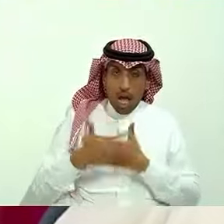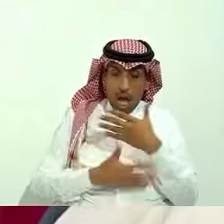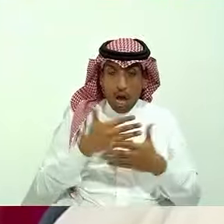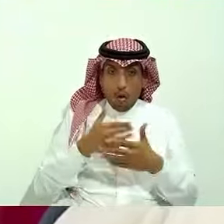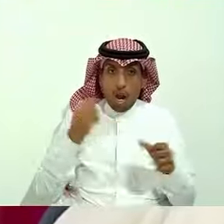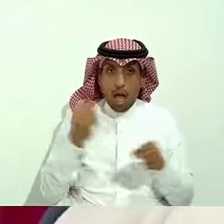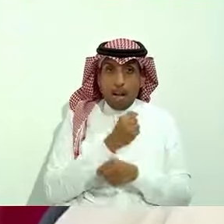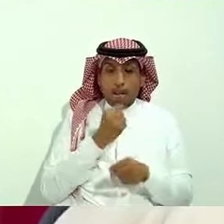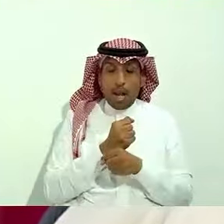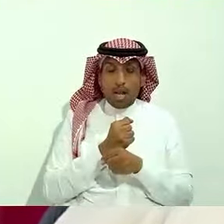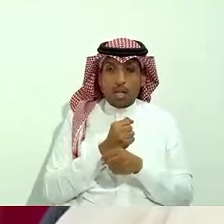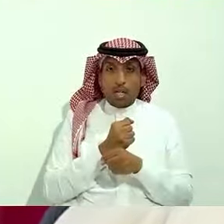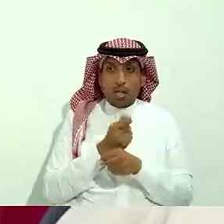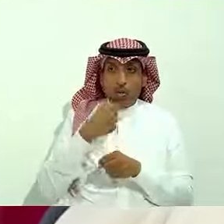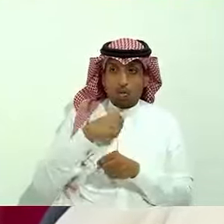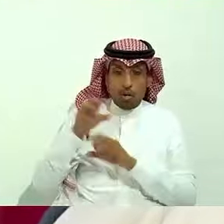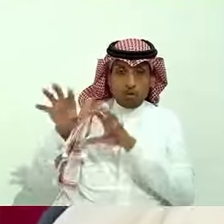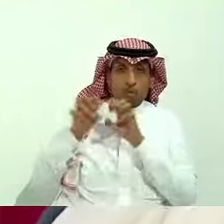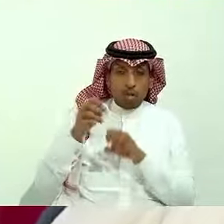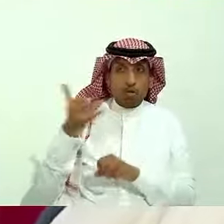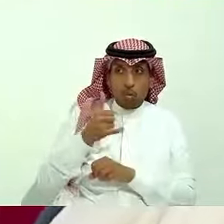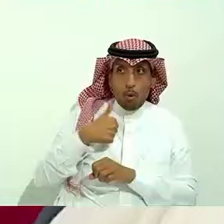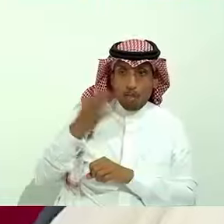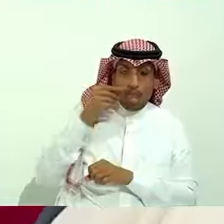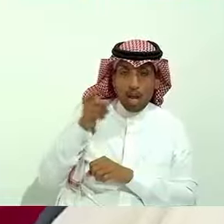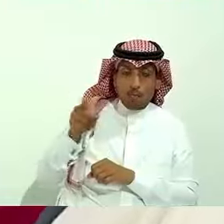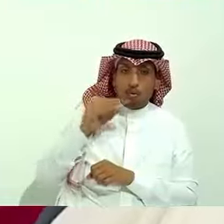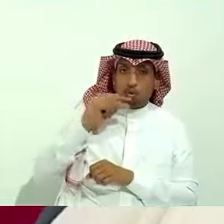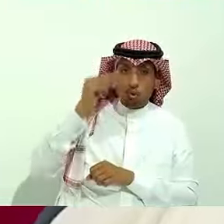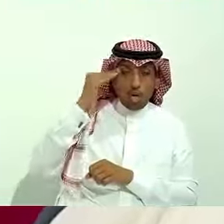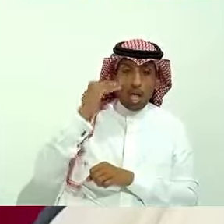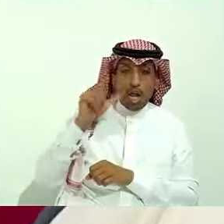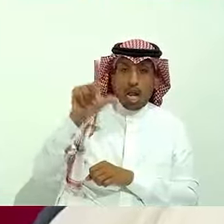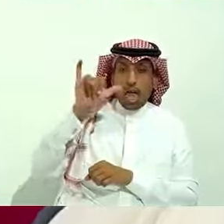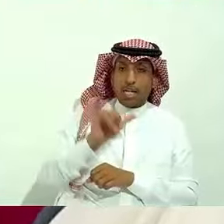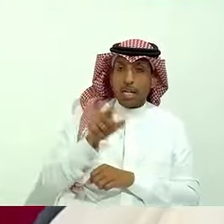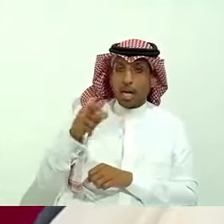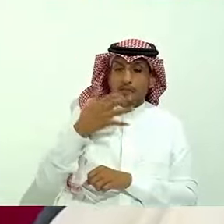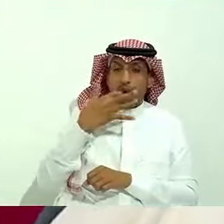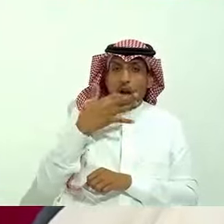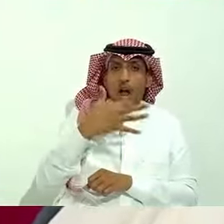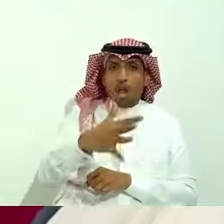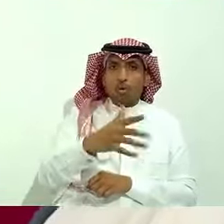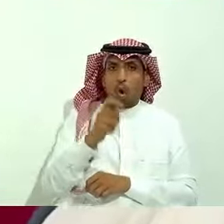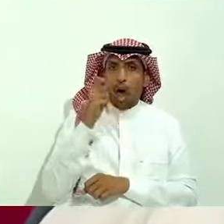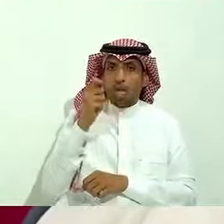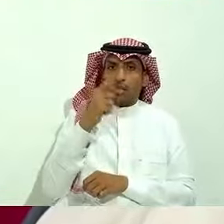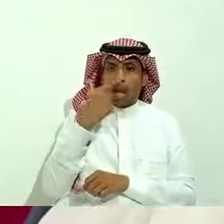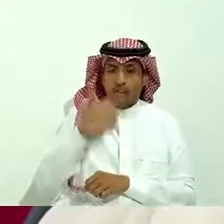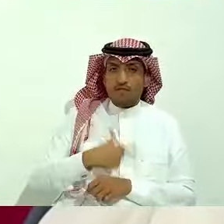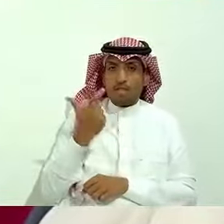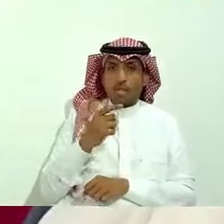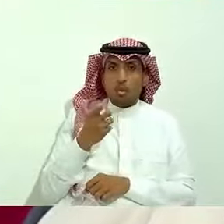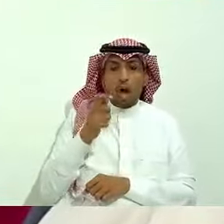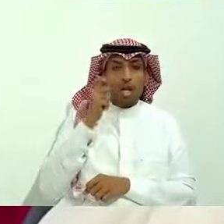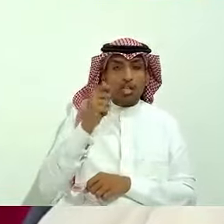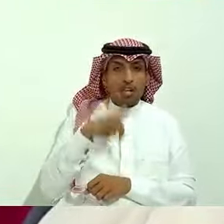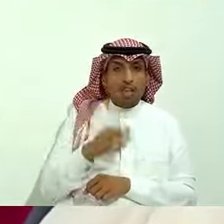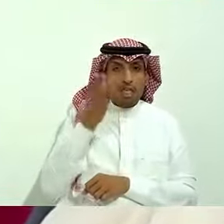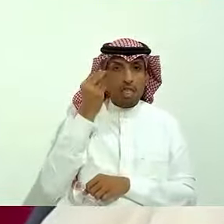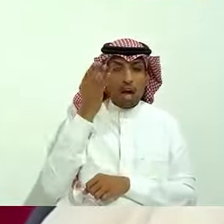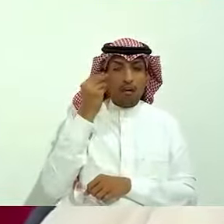واتعلم اكثر، وانت من المصادر المهمه اللي اتعلم منها كيف عندنا الاستدامه متأصلة فينا، كيف أصلاً بثقافتنا،